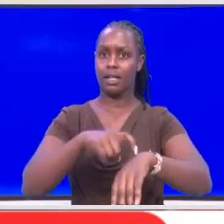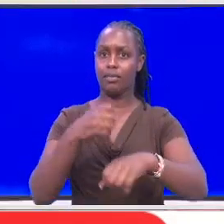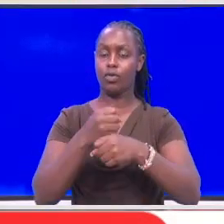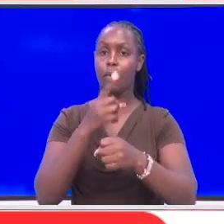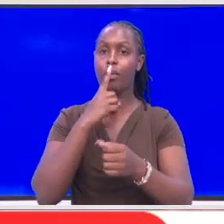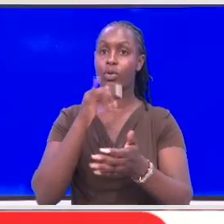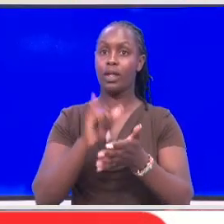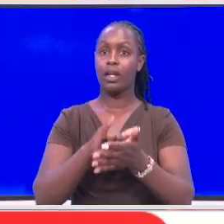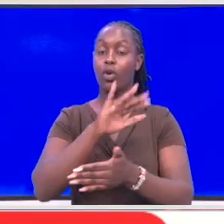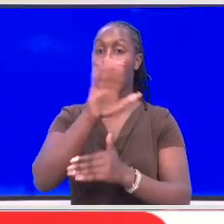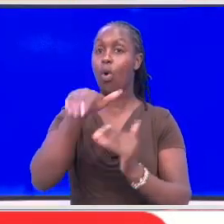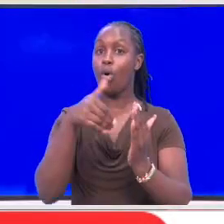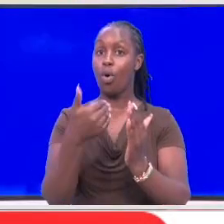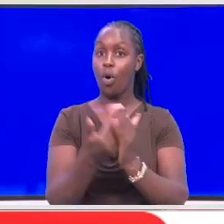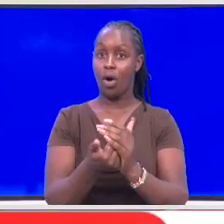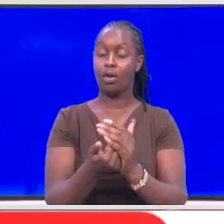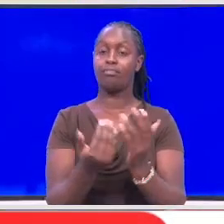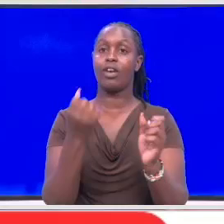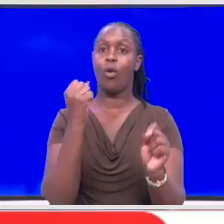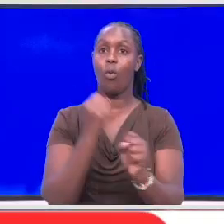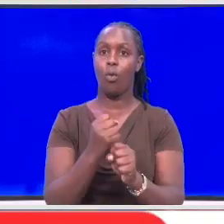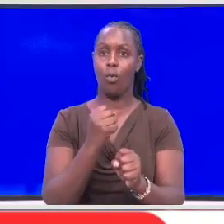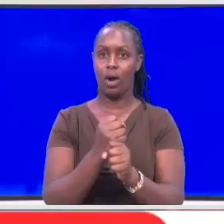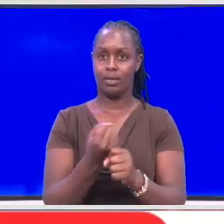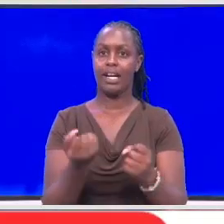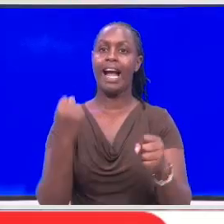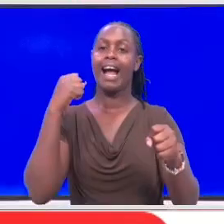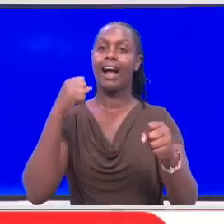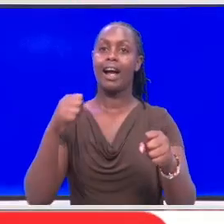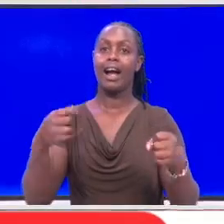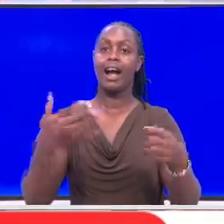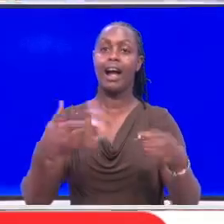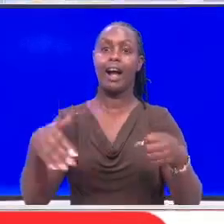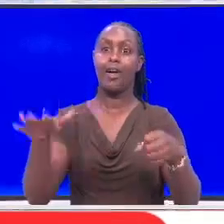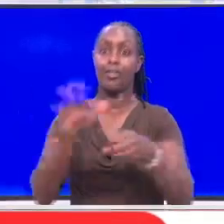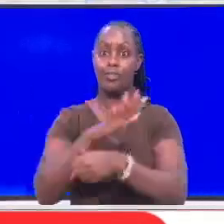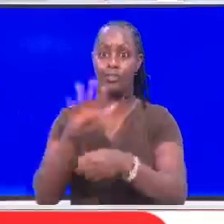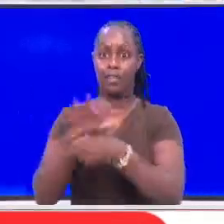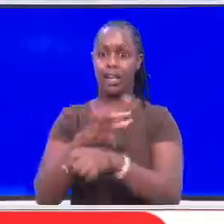kuhakikisha shughuli zote za siku hiyo zinatekelezwa kama ilivyopangwa.